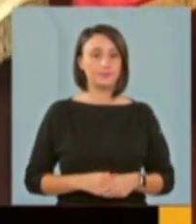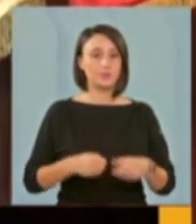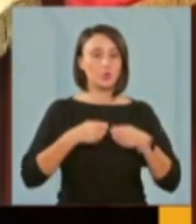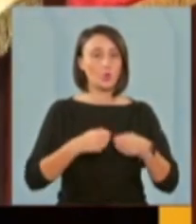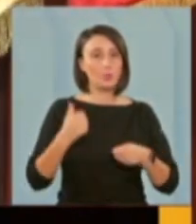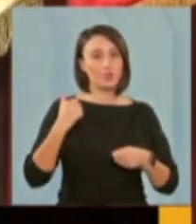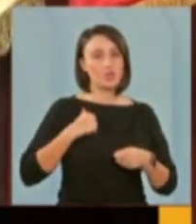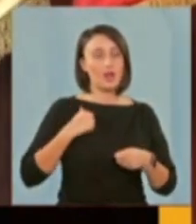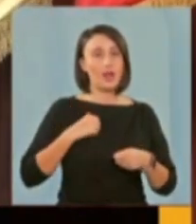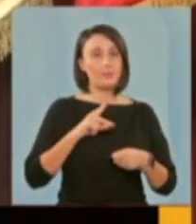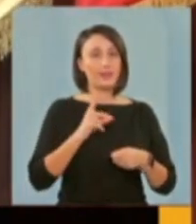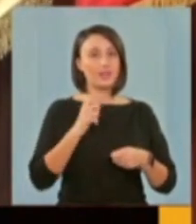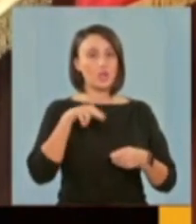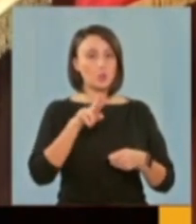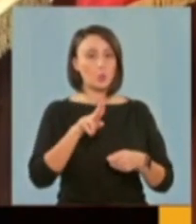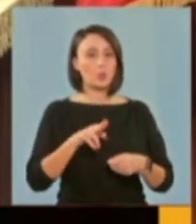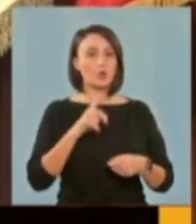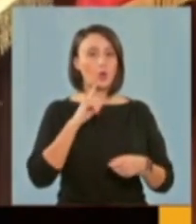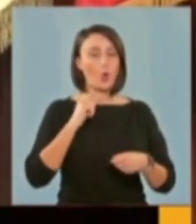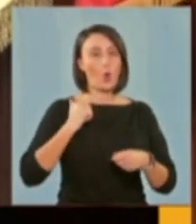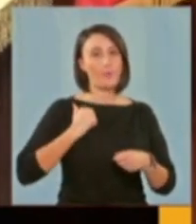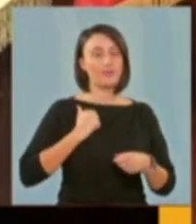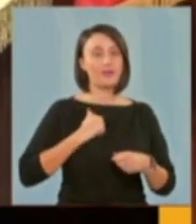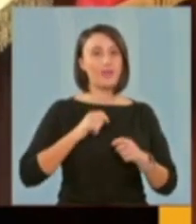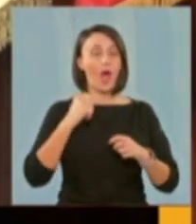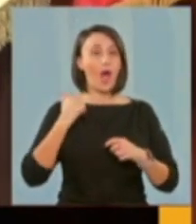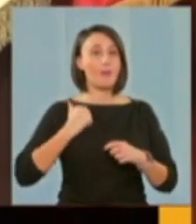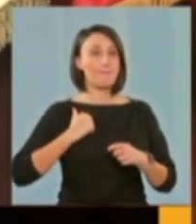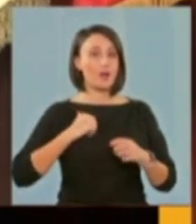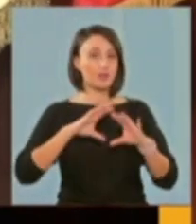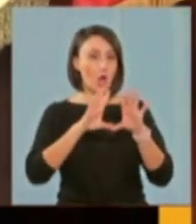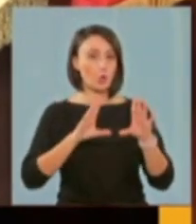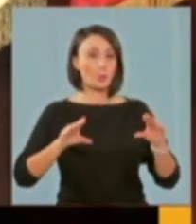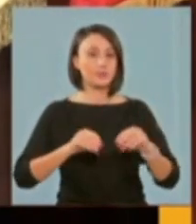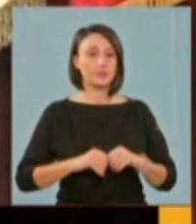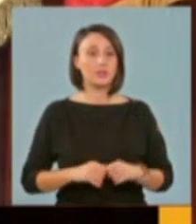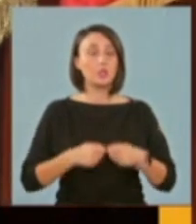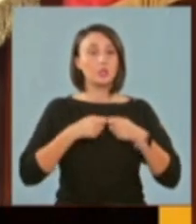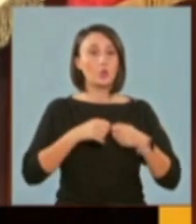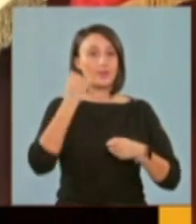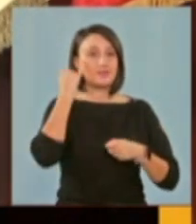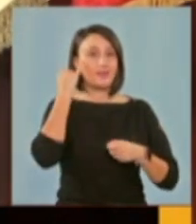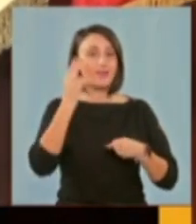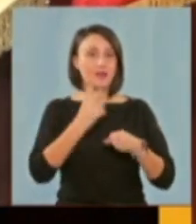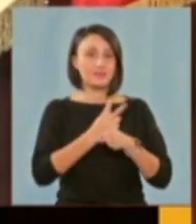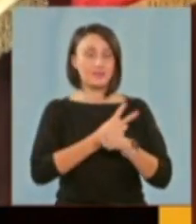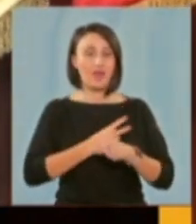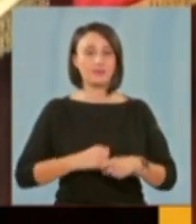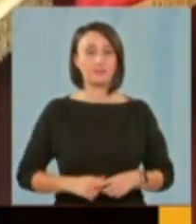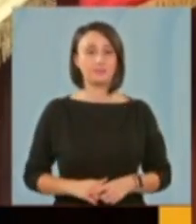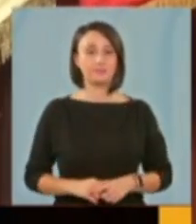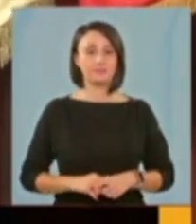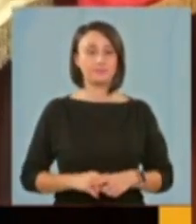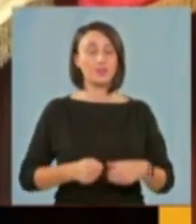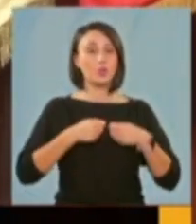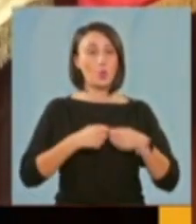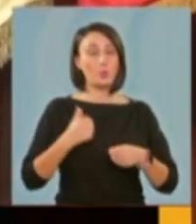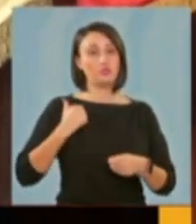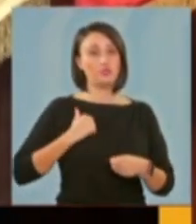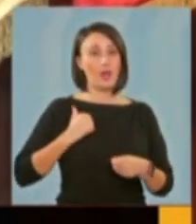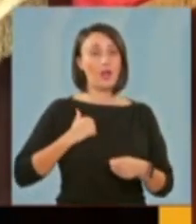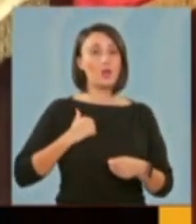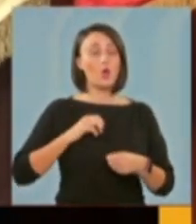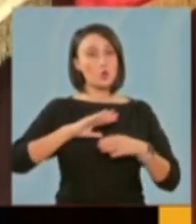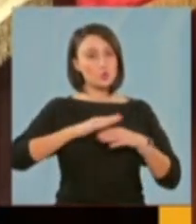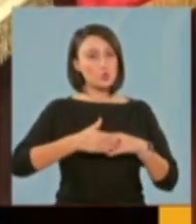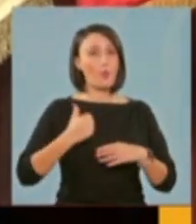domnule general Petrescu, comandant al Armatei Române, domnule secretar de stat, domnilor generali,